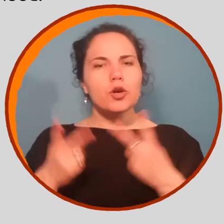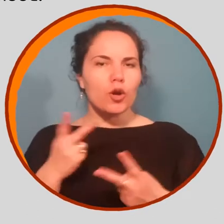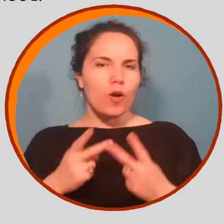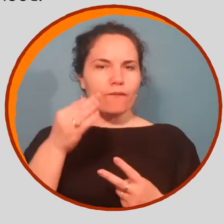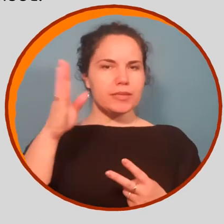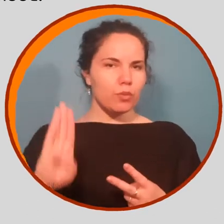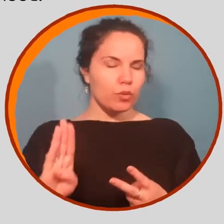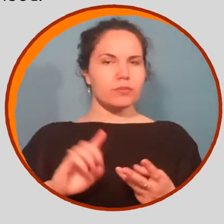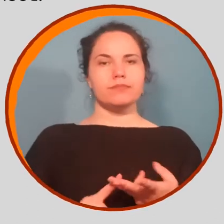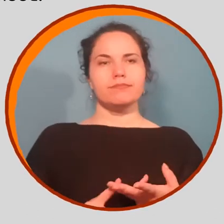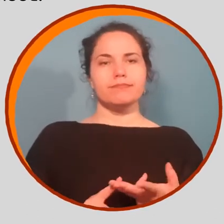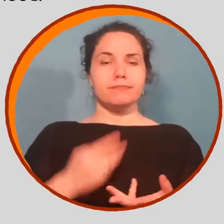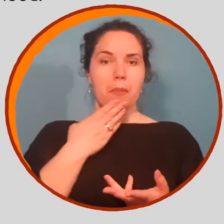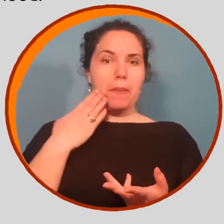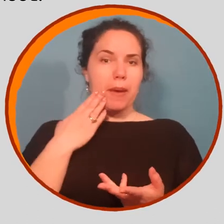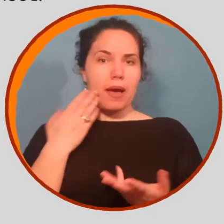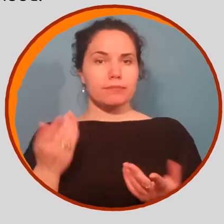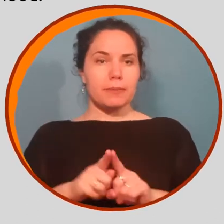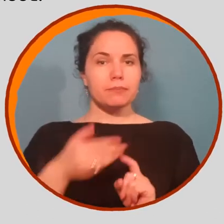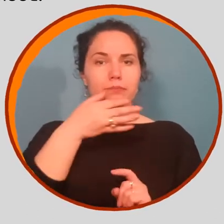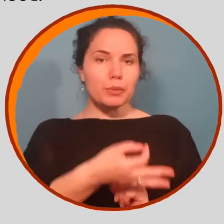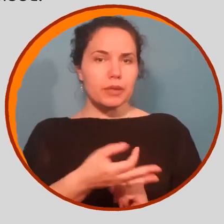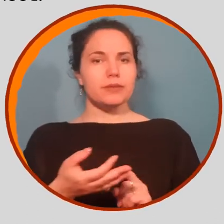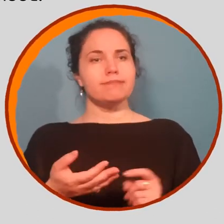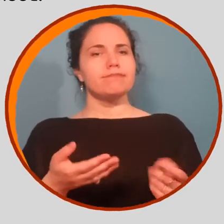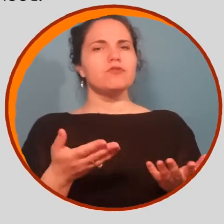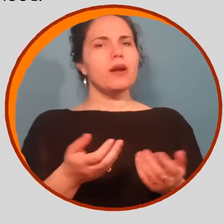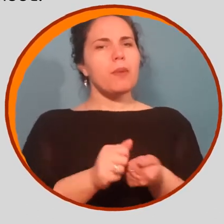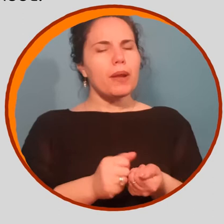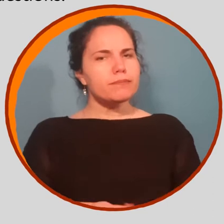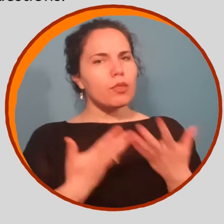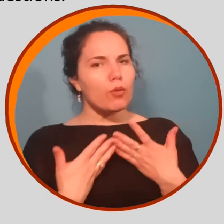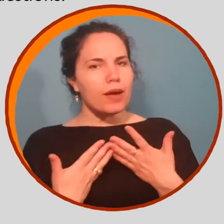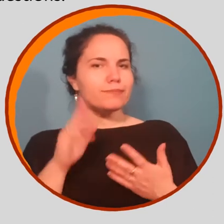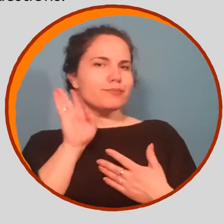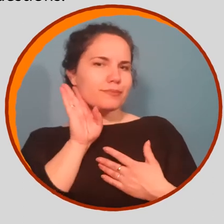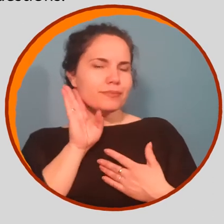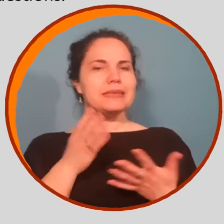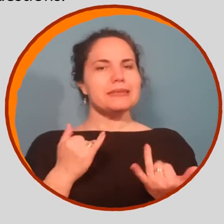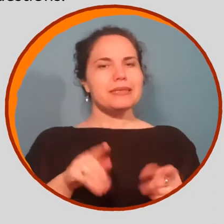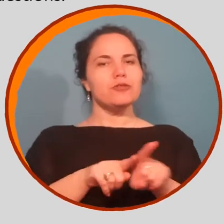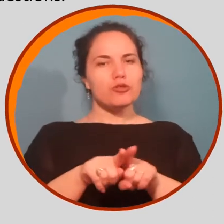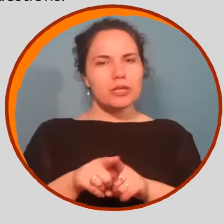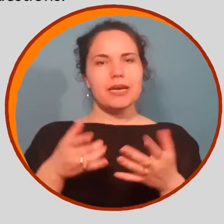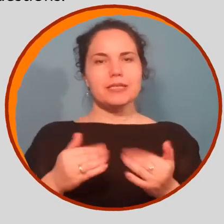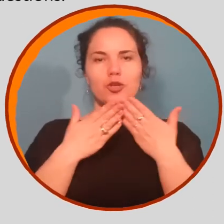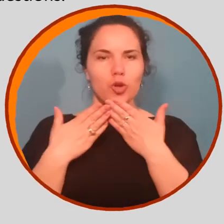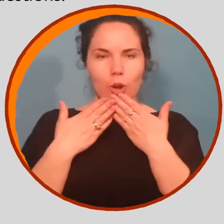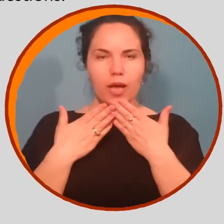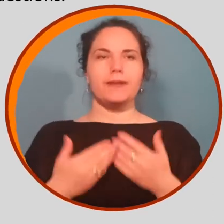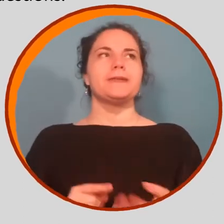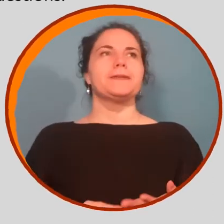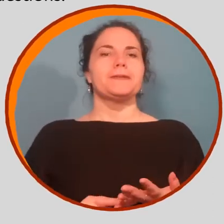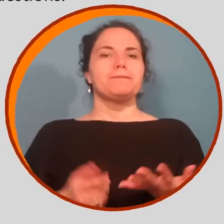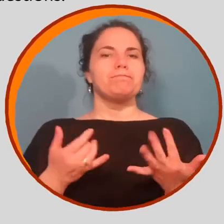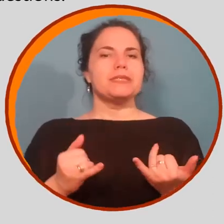të ngushtë, por edhe thjesht shok, klasa apo lagje që fëmia ka, sepse në rrethana të caktuara mundet që kohat mos jetë